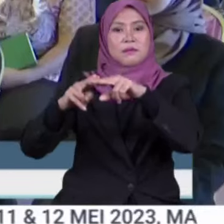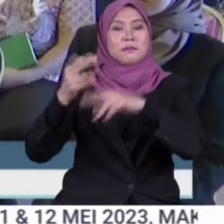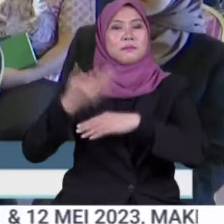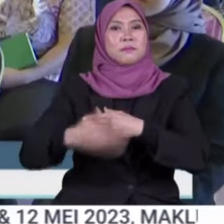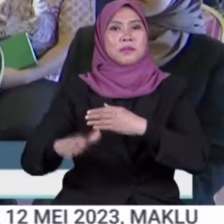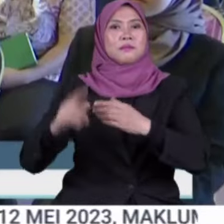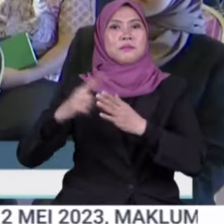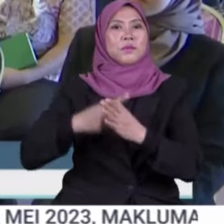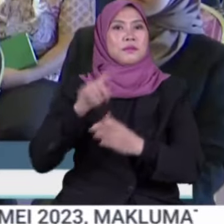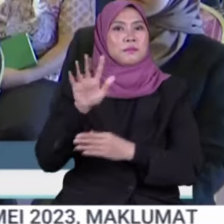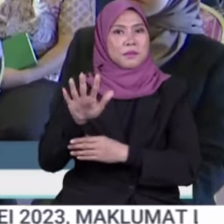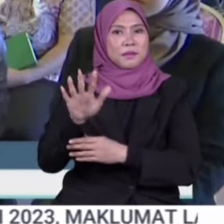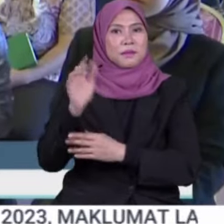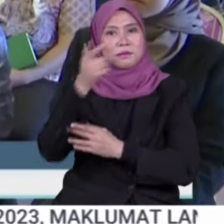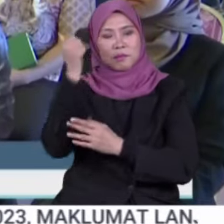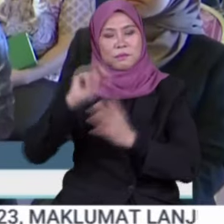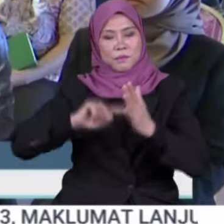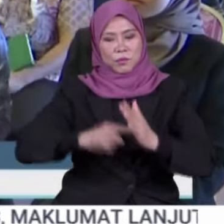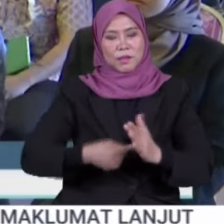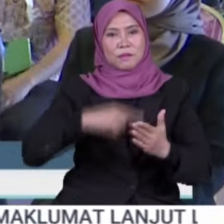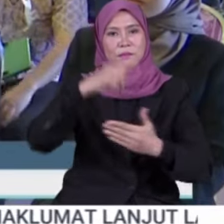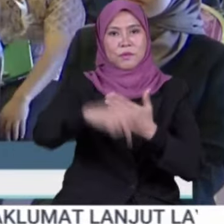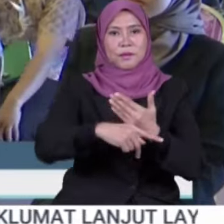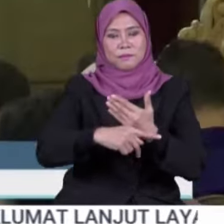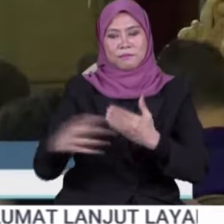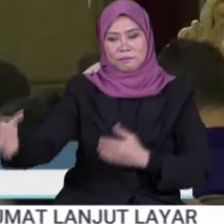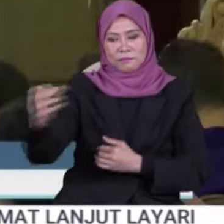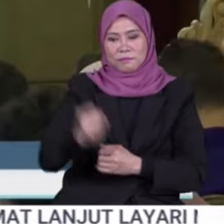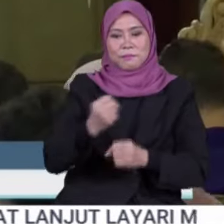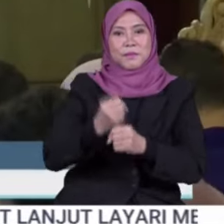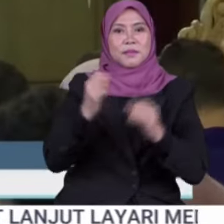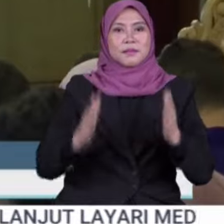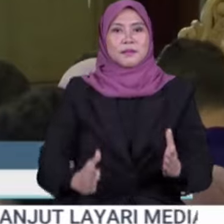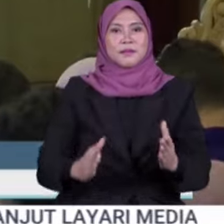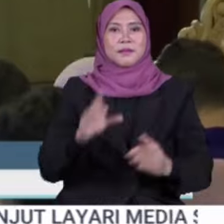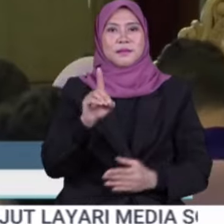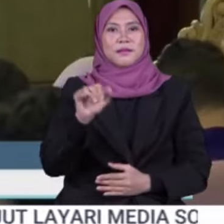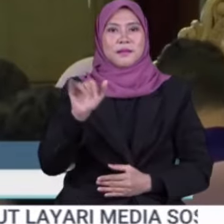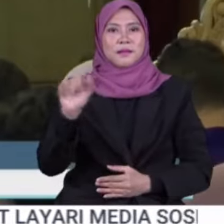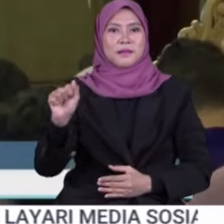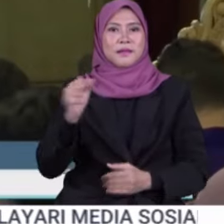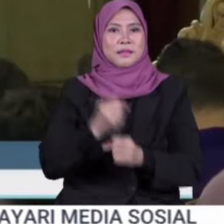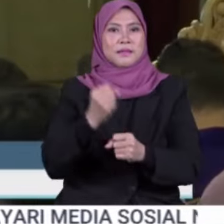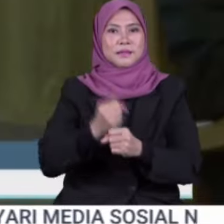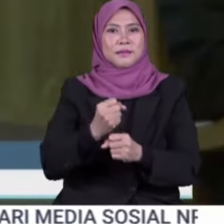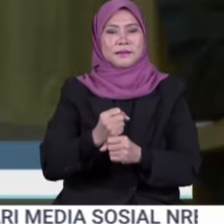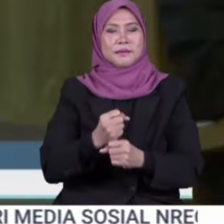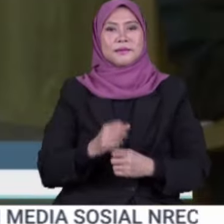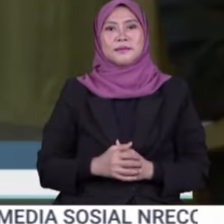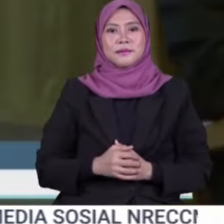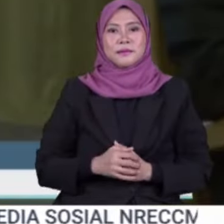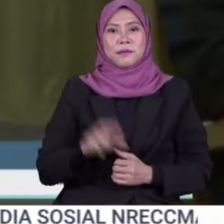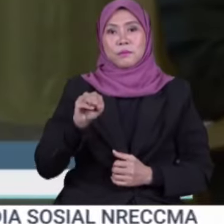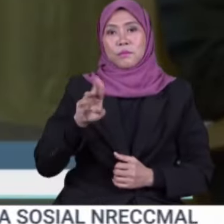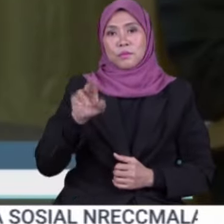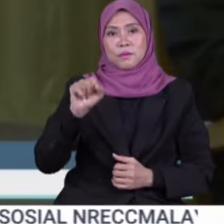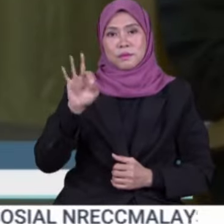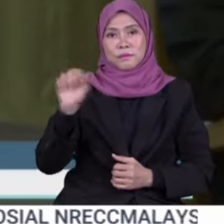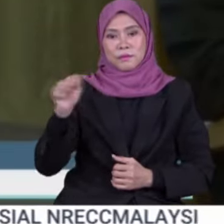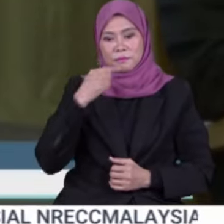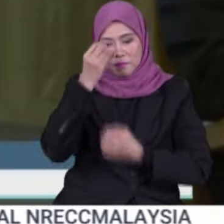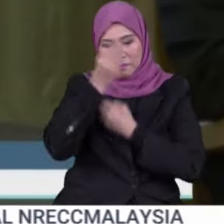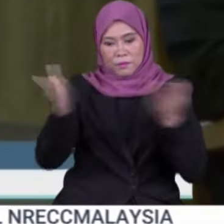selepas bulan Mei ini susulan permulaan program pengambilan pekerja menerusi Daya Kerjaya. Mustafa berkata demikian